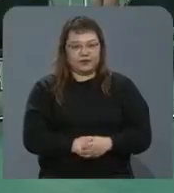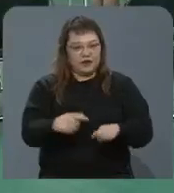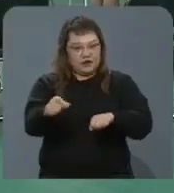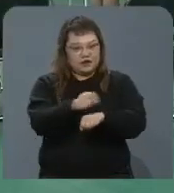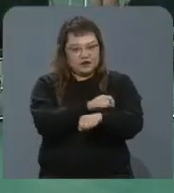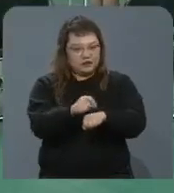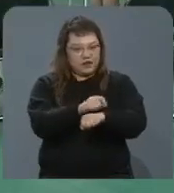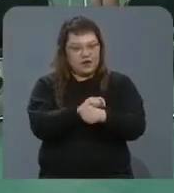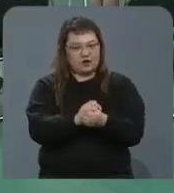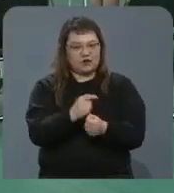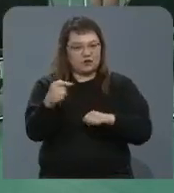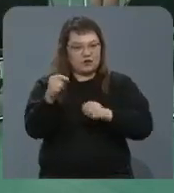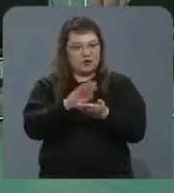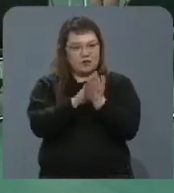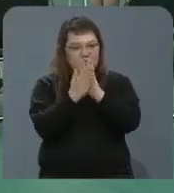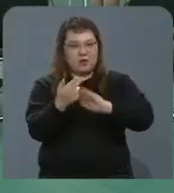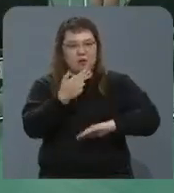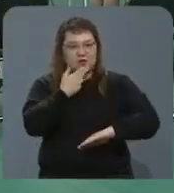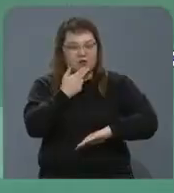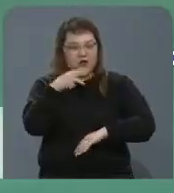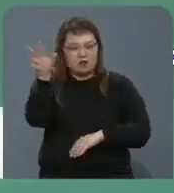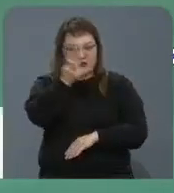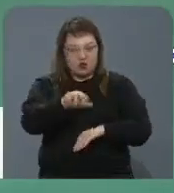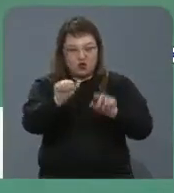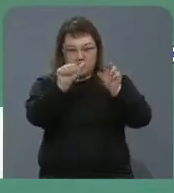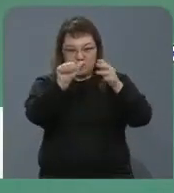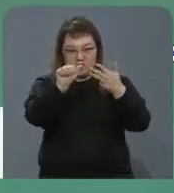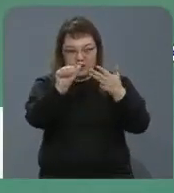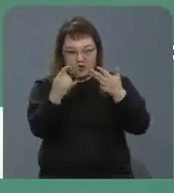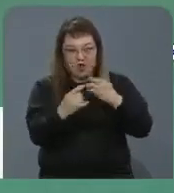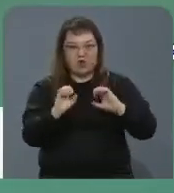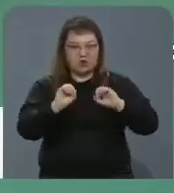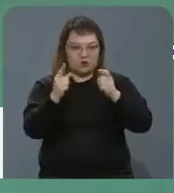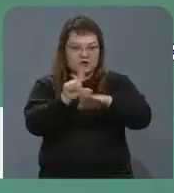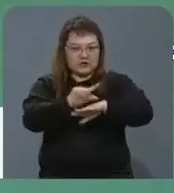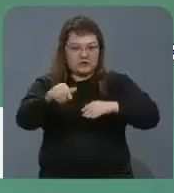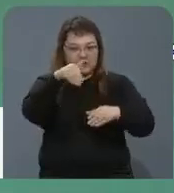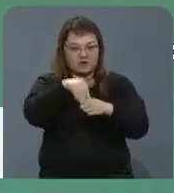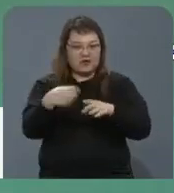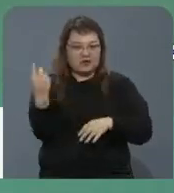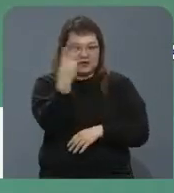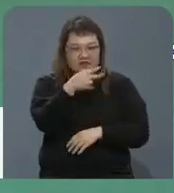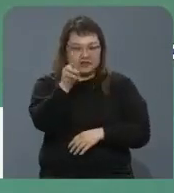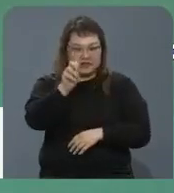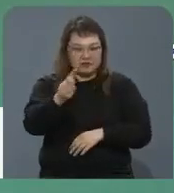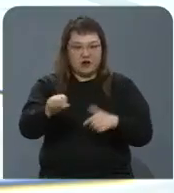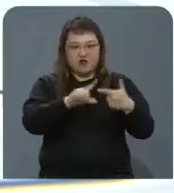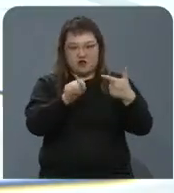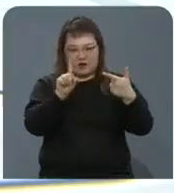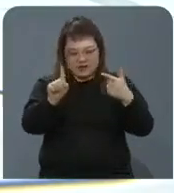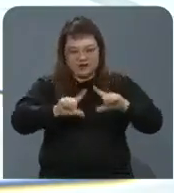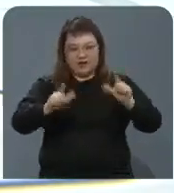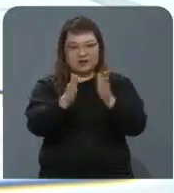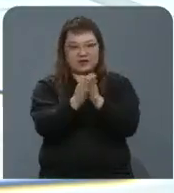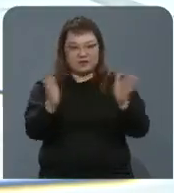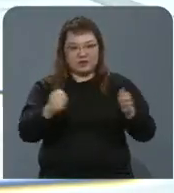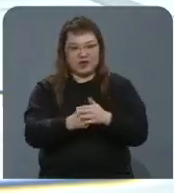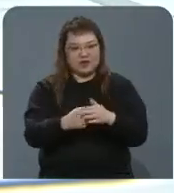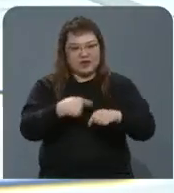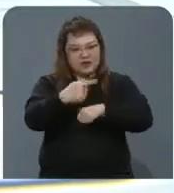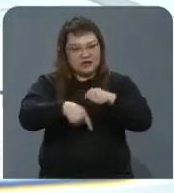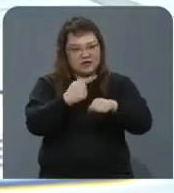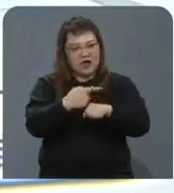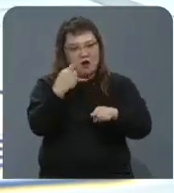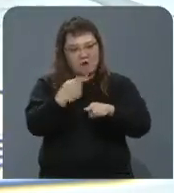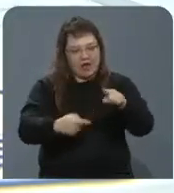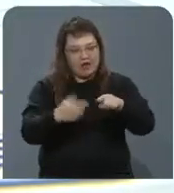특별한 변수가 없는 한 제8회 전국 동시지방선거는 2022년 6월 1일에 치러집니다. 1년 반도